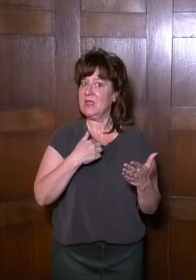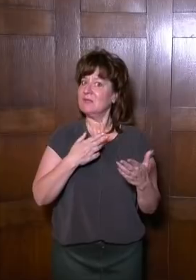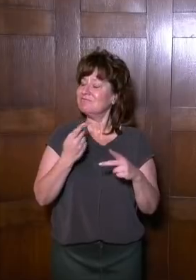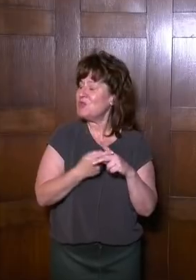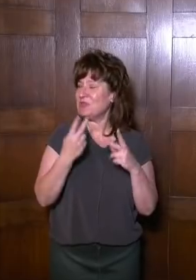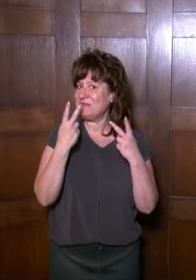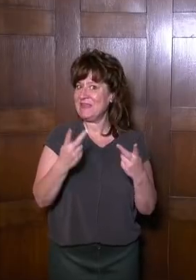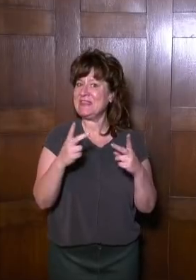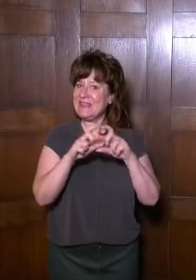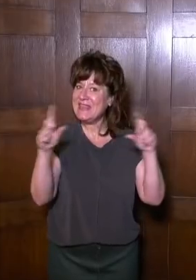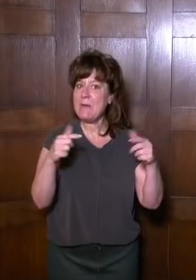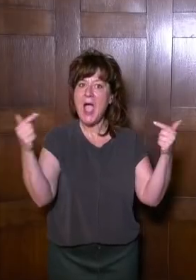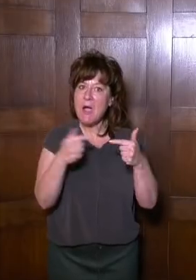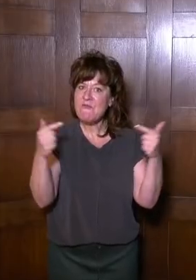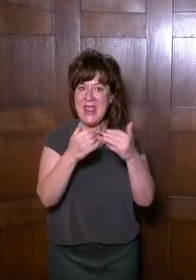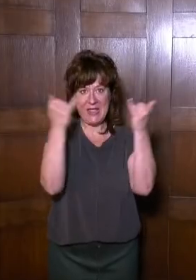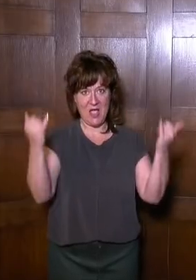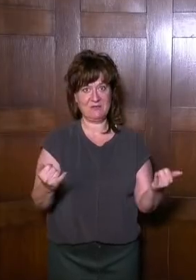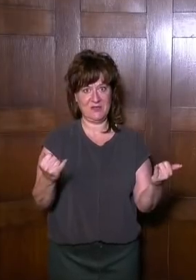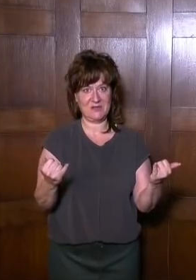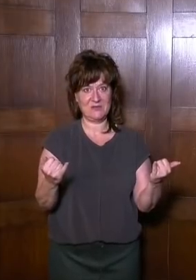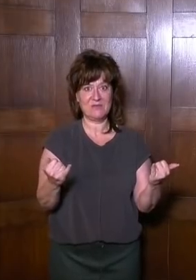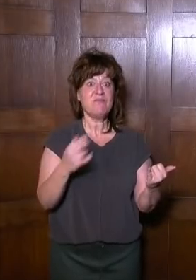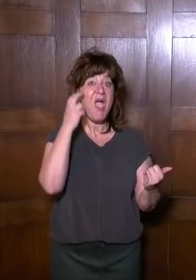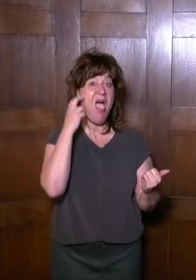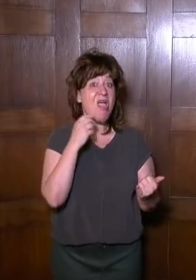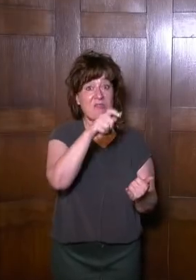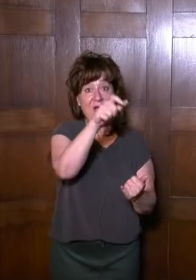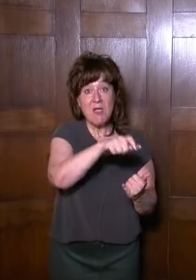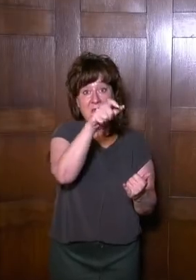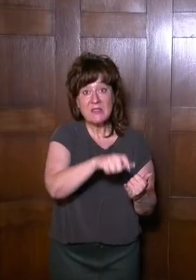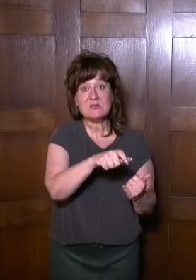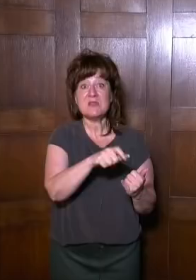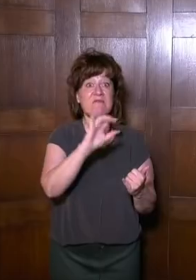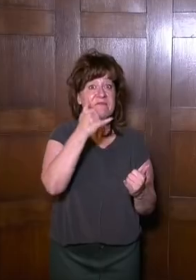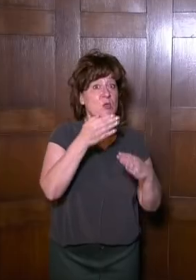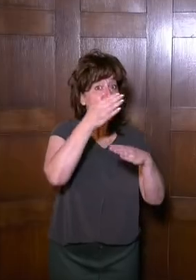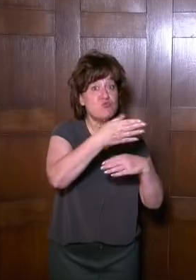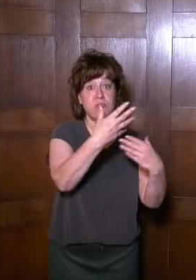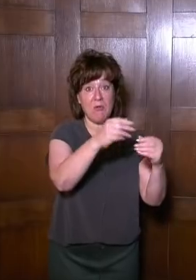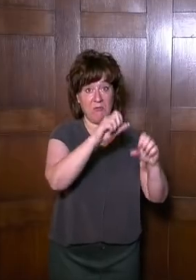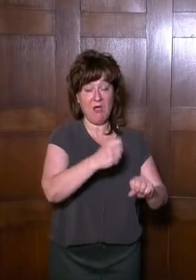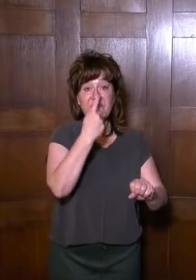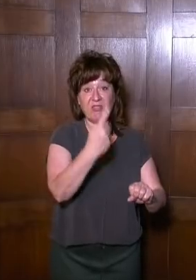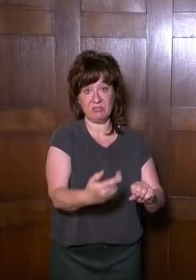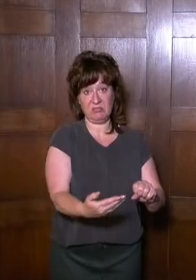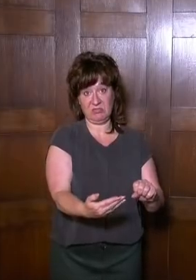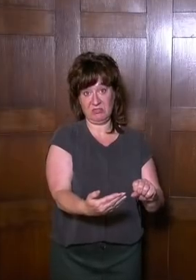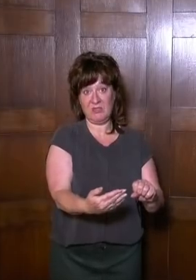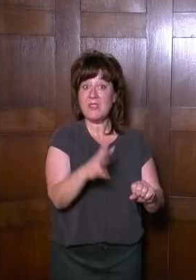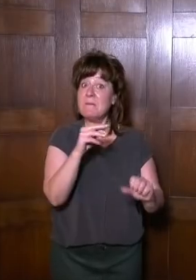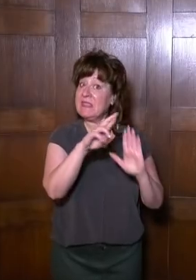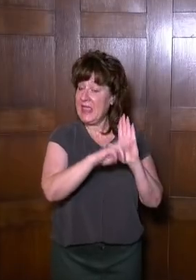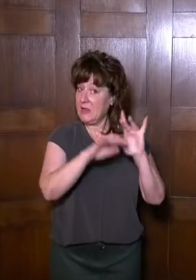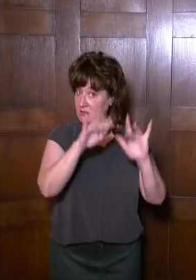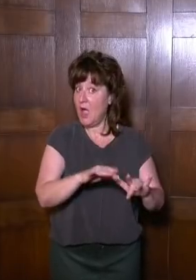das ganze Thema Pflegeeinrichtungen. Wann können die älteren Menschen wieder Besuch empfangen, dass wir hier eine entsprechende Regelung treffen,